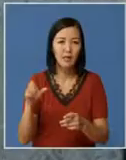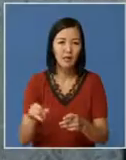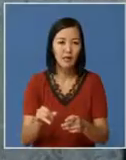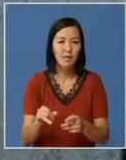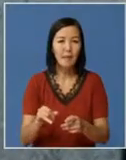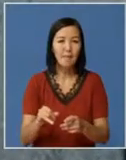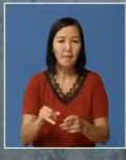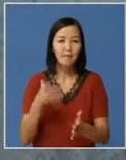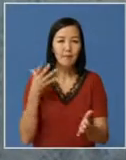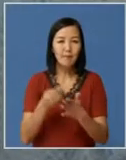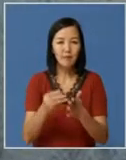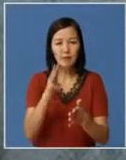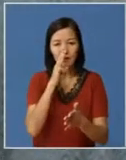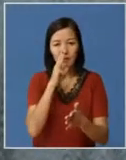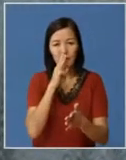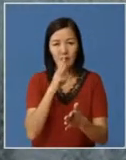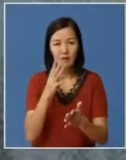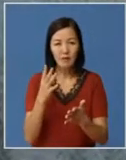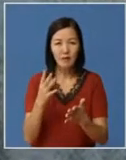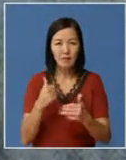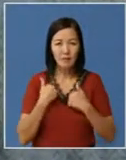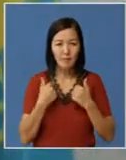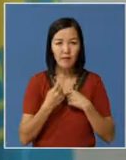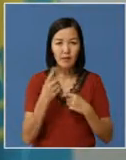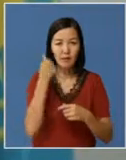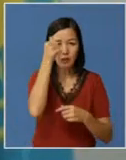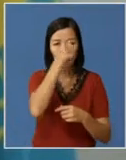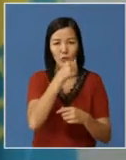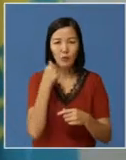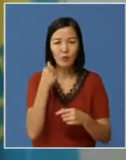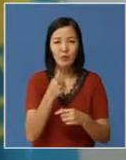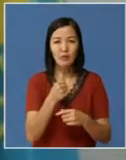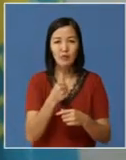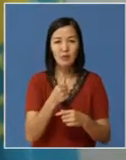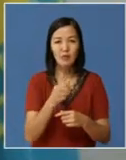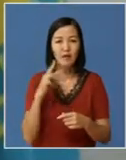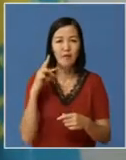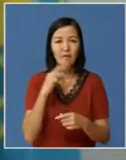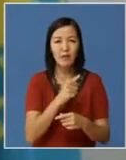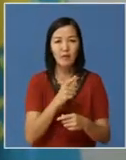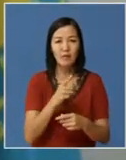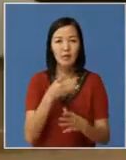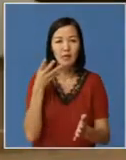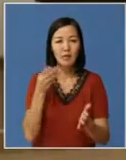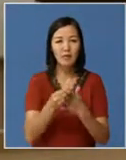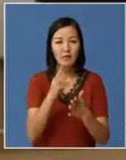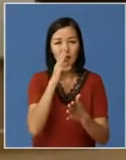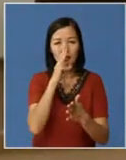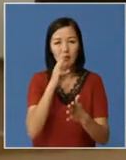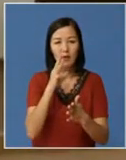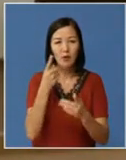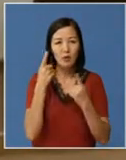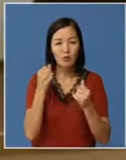КТК. Положенных выплат нефтяники добивались почти год. О том, что им положены деньги за вредность на производстве, узнали случайно,